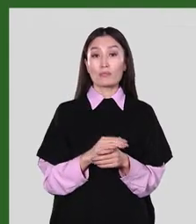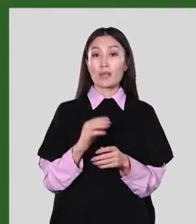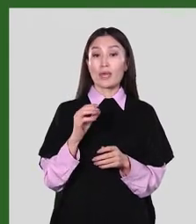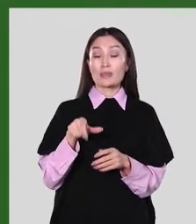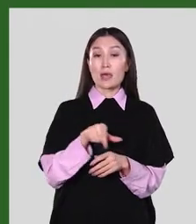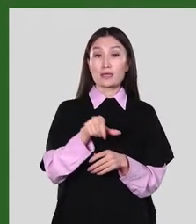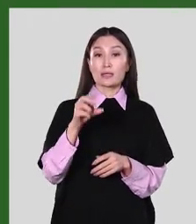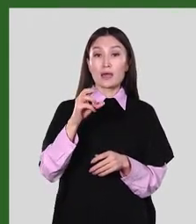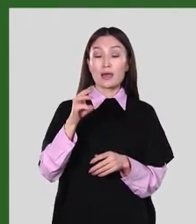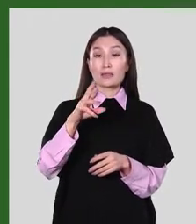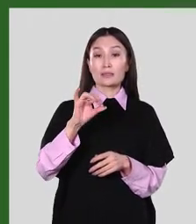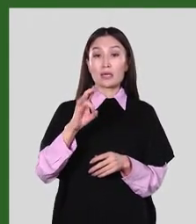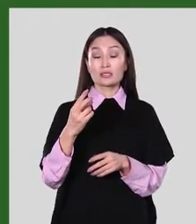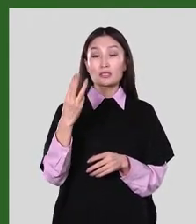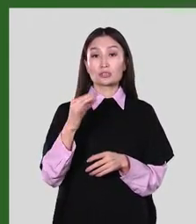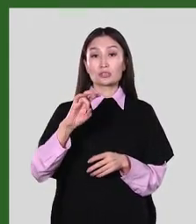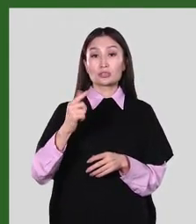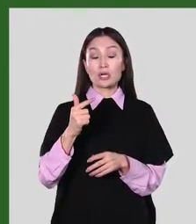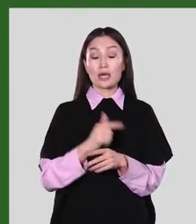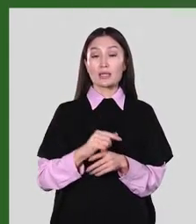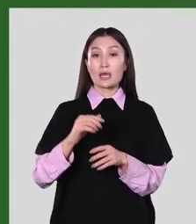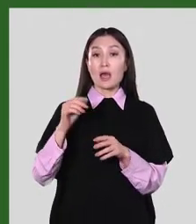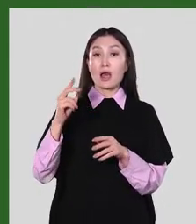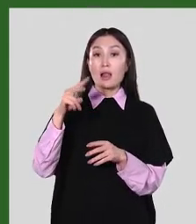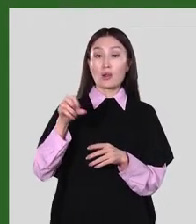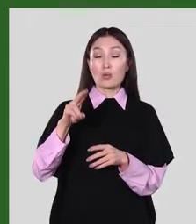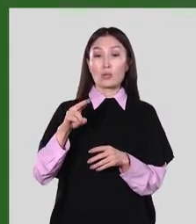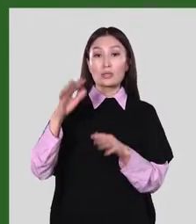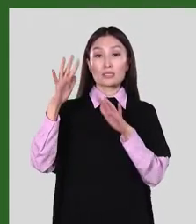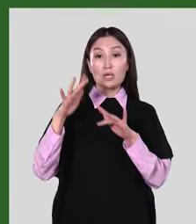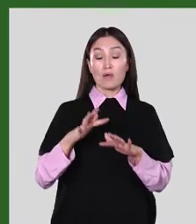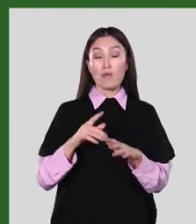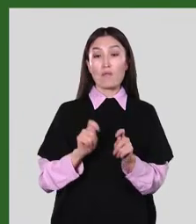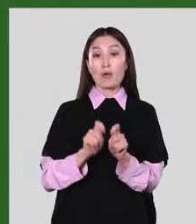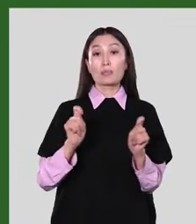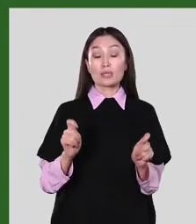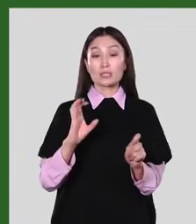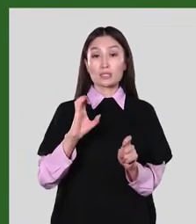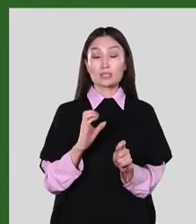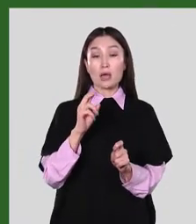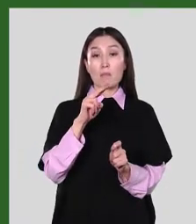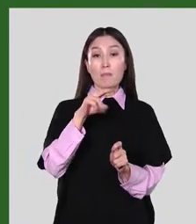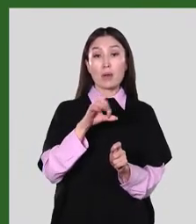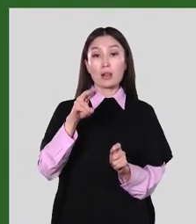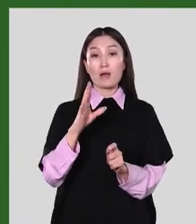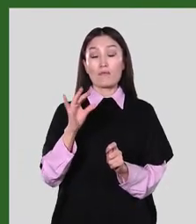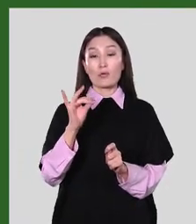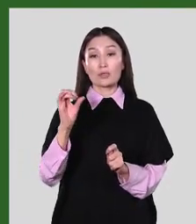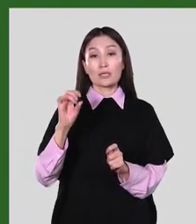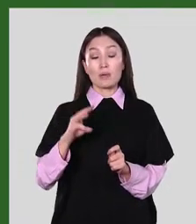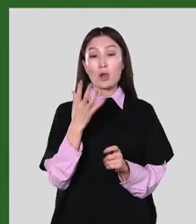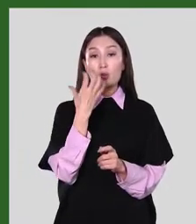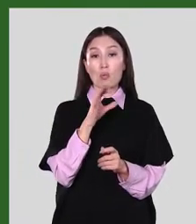шанского типа линий кого снегового питания с половодьем в теплое время года